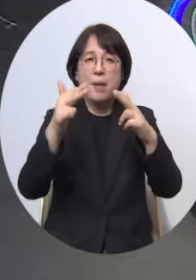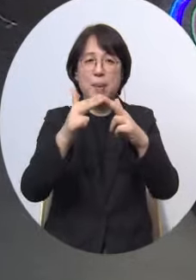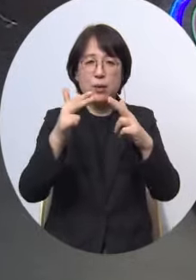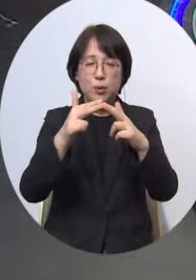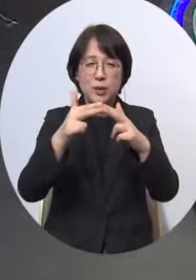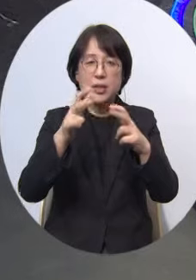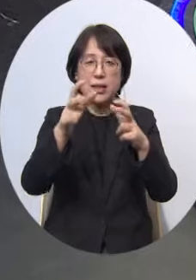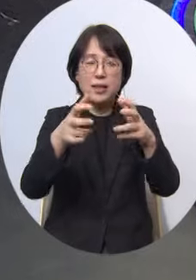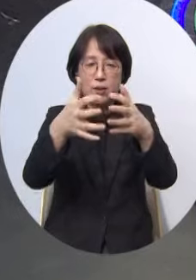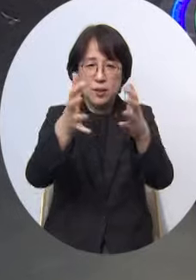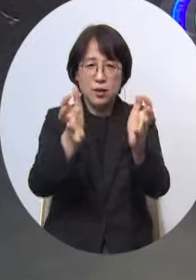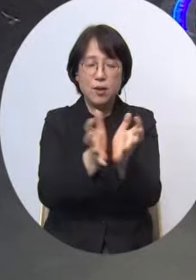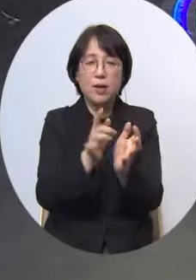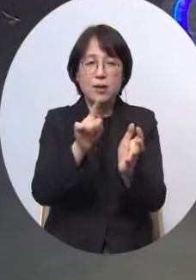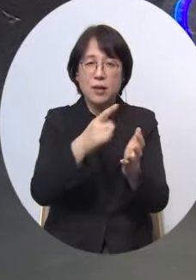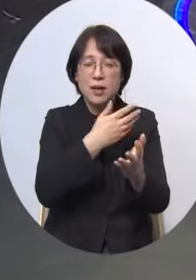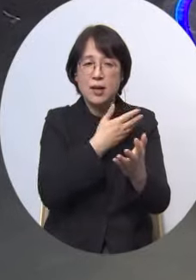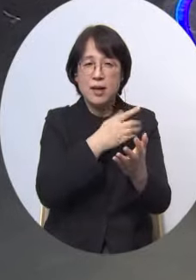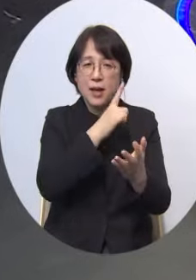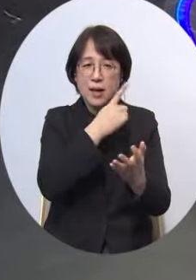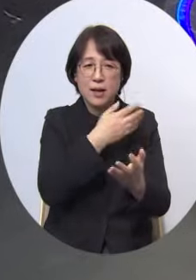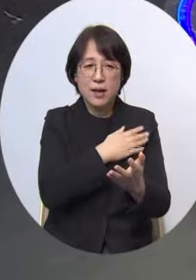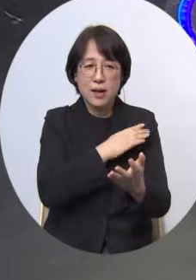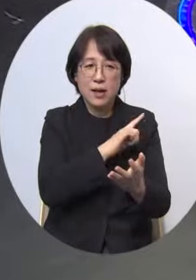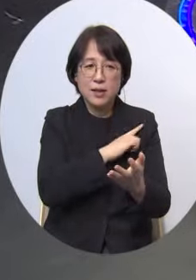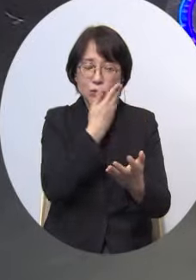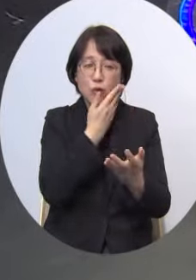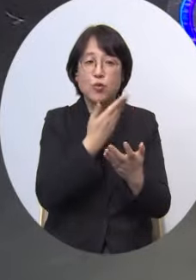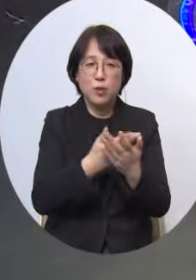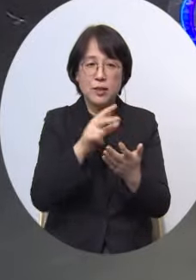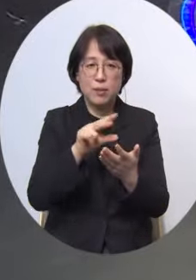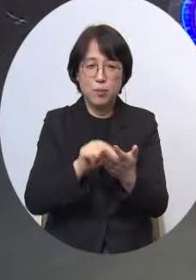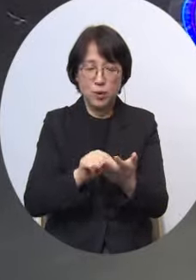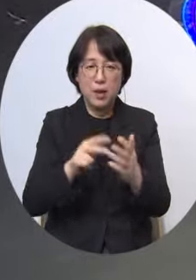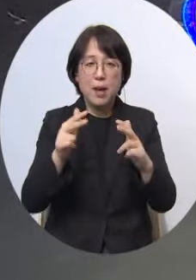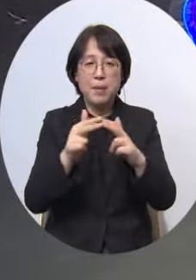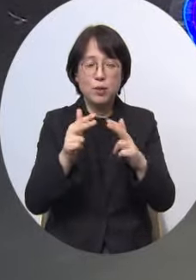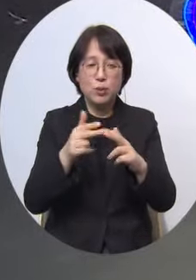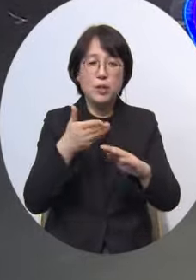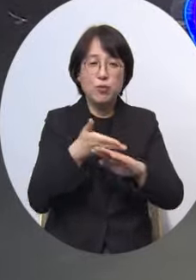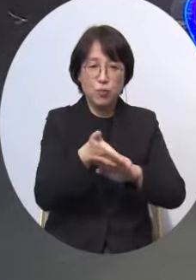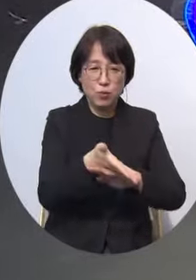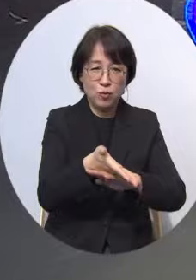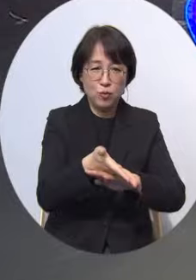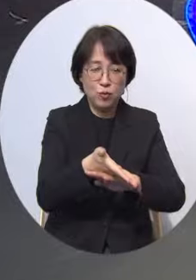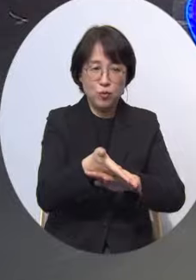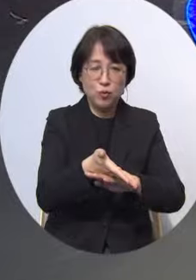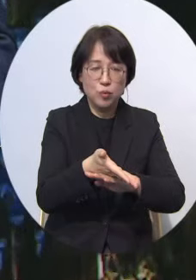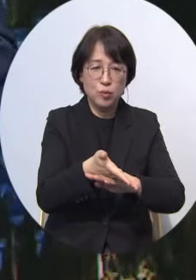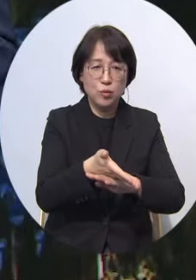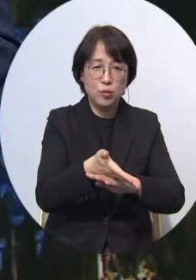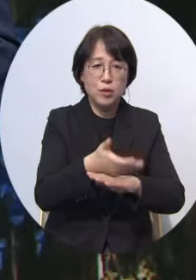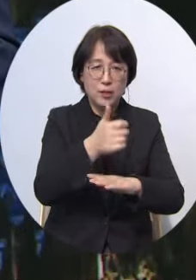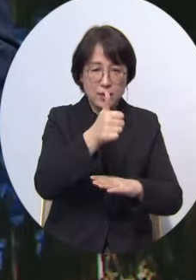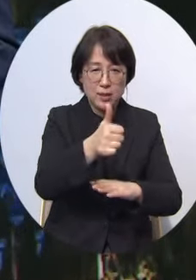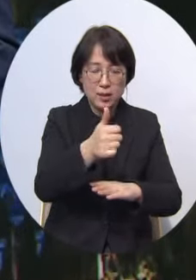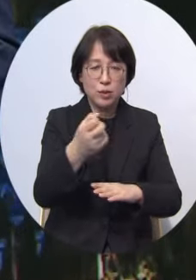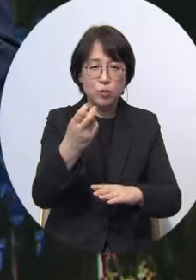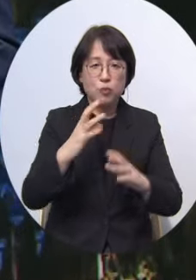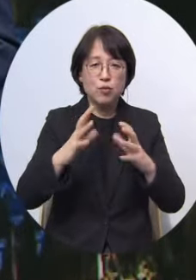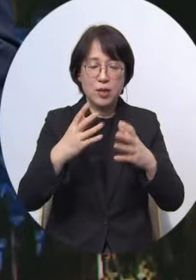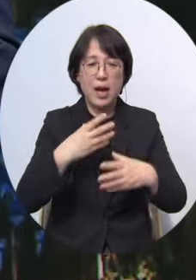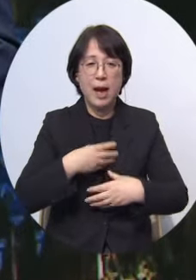클러스터, 이게 핵심 주제였는데요. 반도체는 사실 이제 수출 효자를 넘어서서 국가 안보 자산이다, 이렇게 인식이